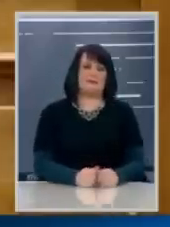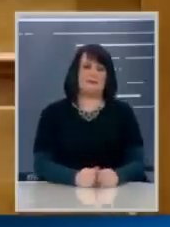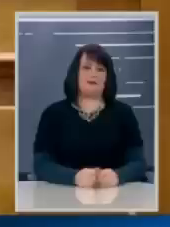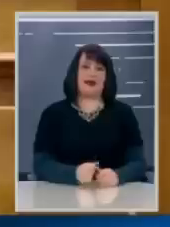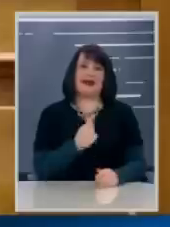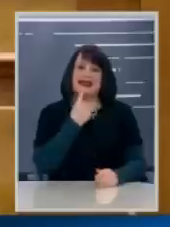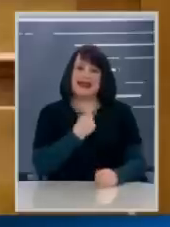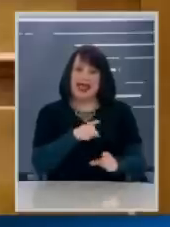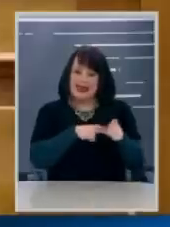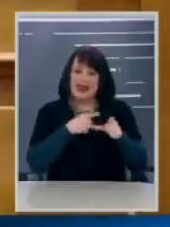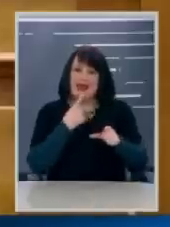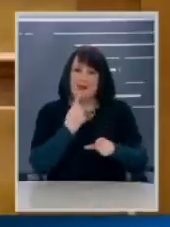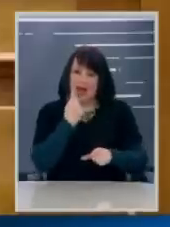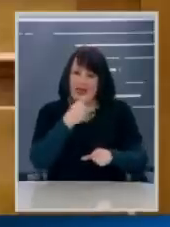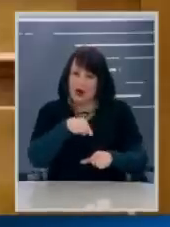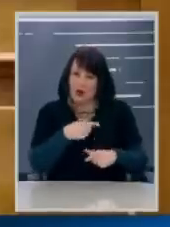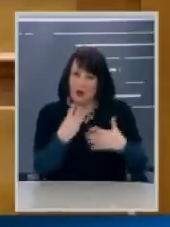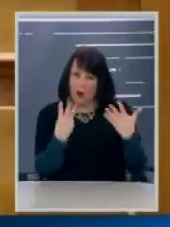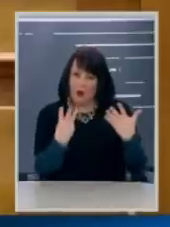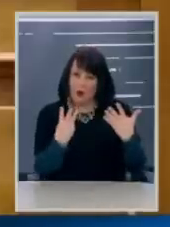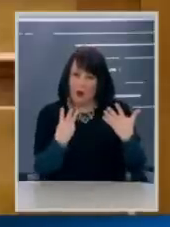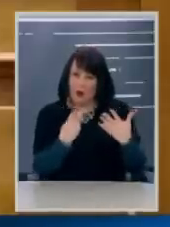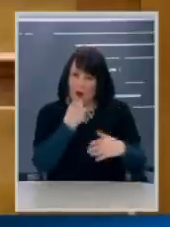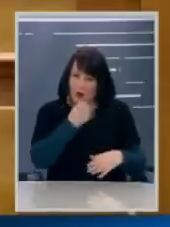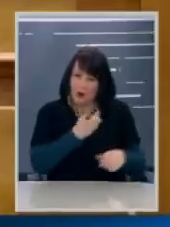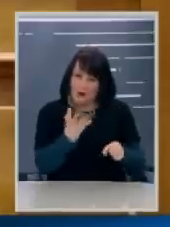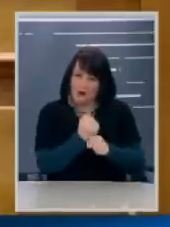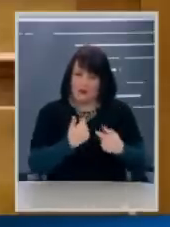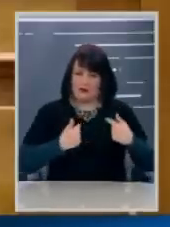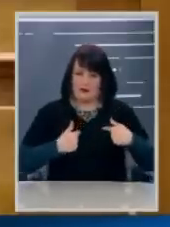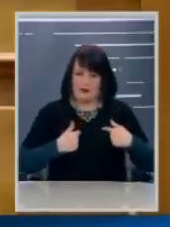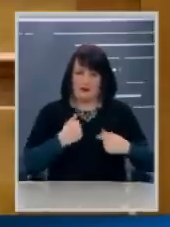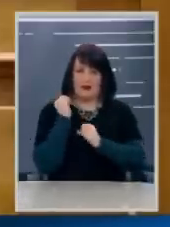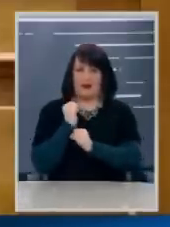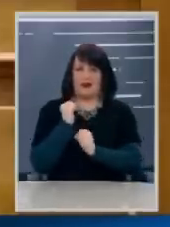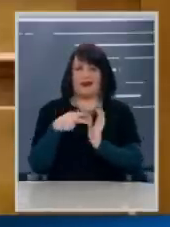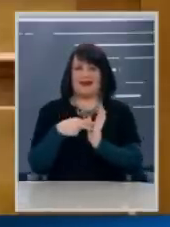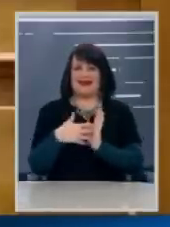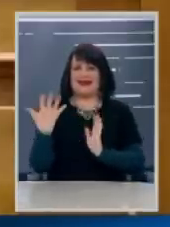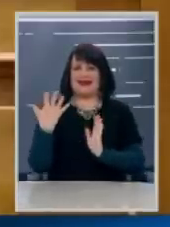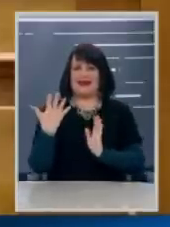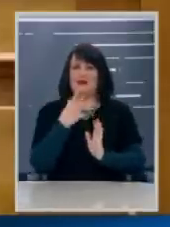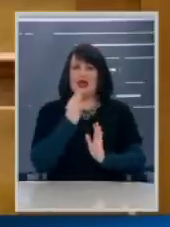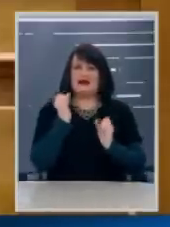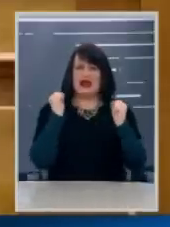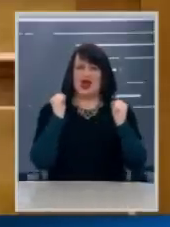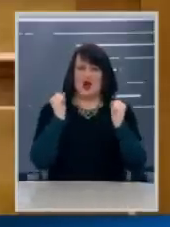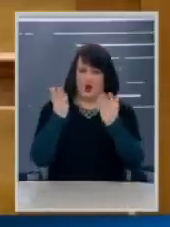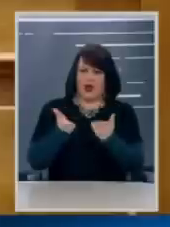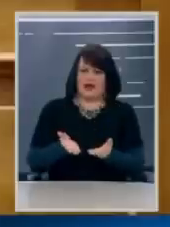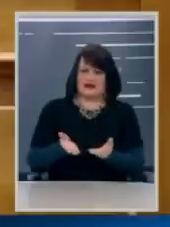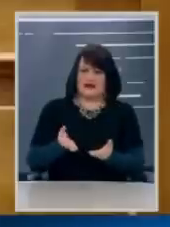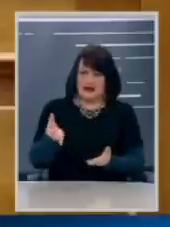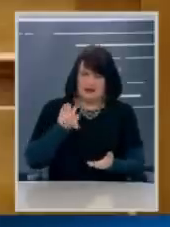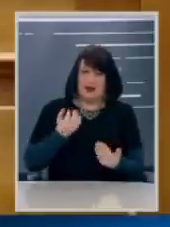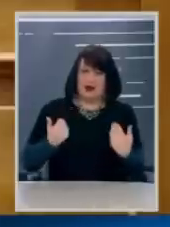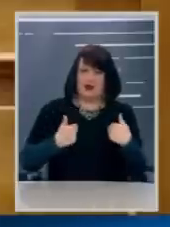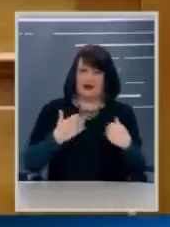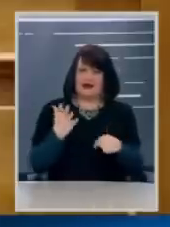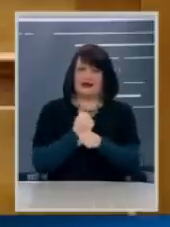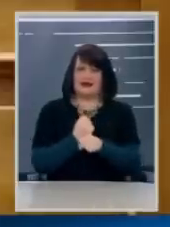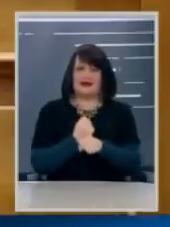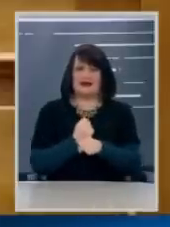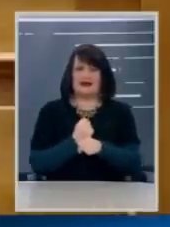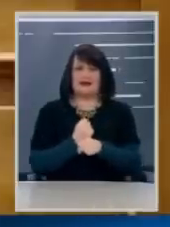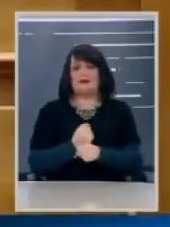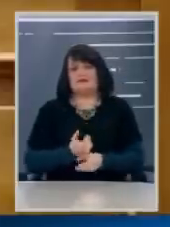1,8 το Ιανουάριο του 2015 ήταν ήρωες. Γιατί το δώσανε γνωρίζοντας ότι δεν θα πάρουμε